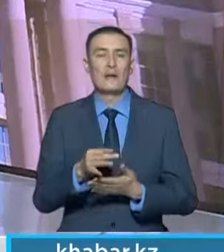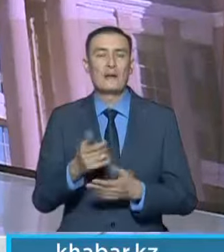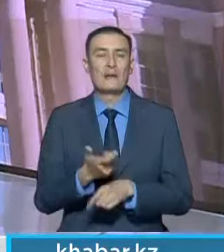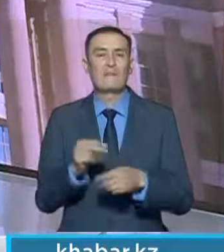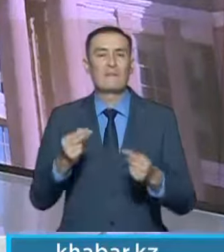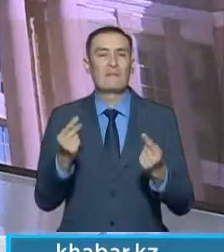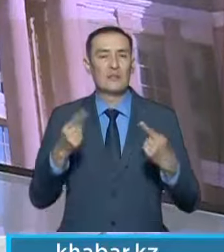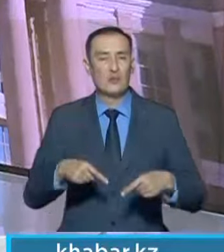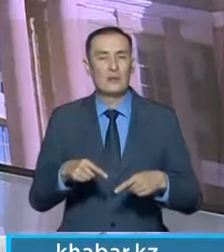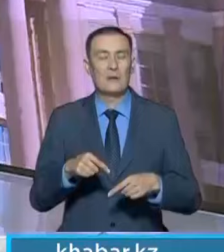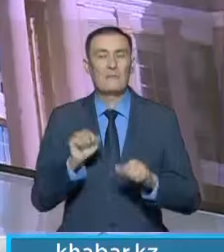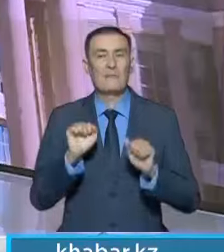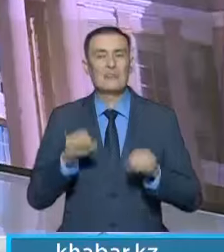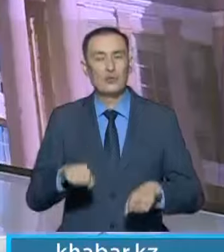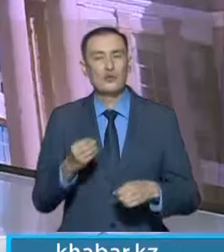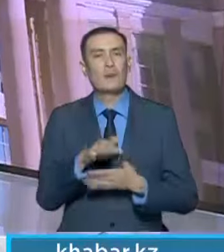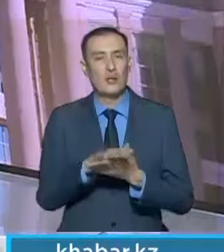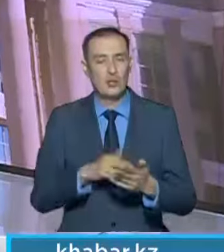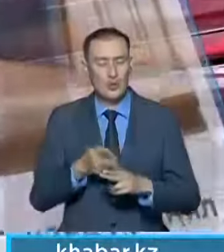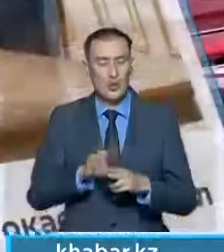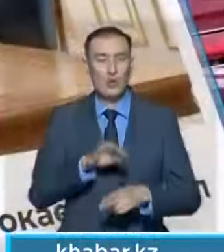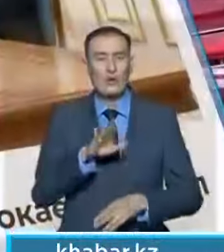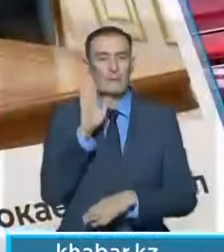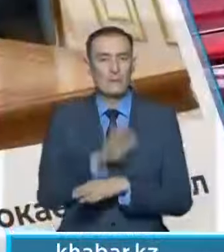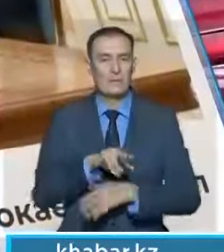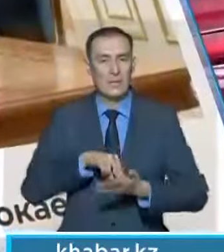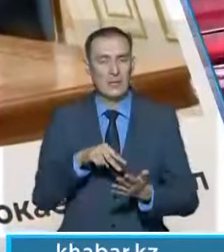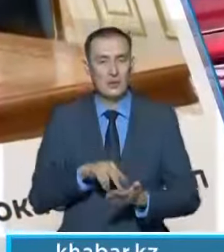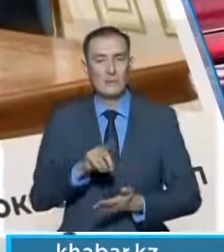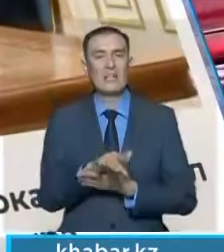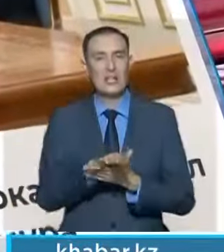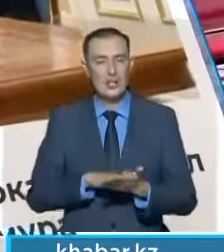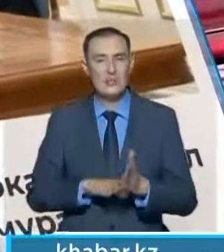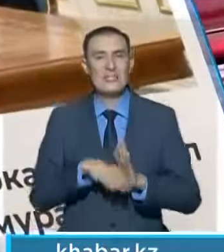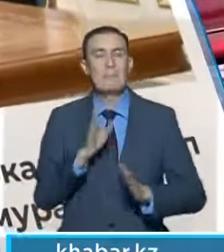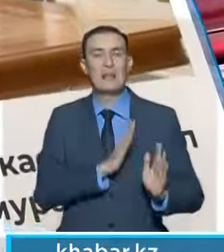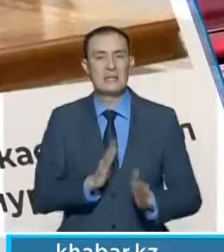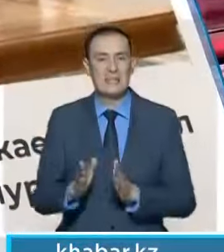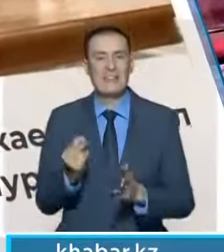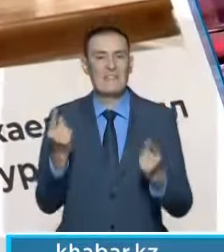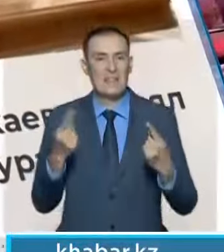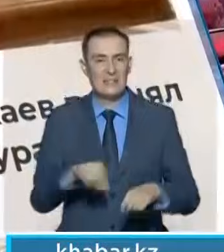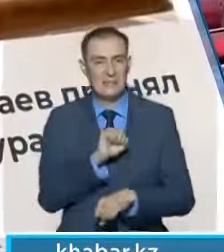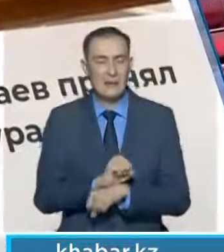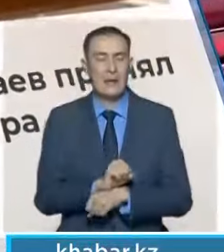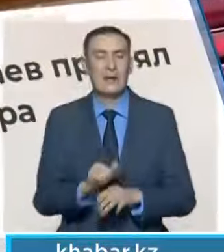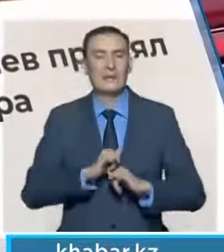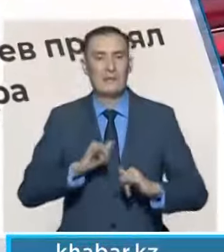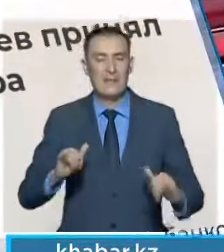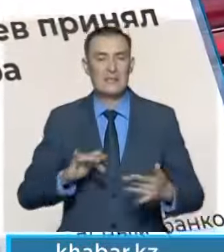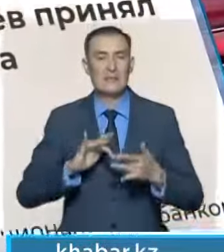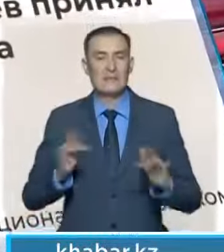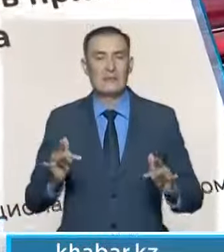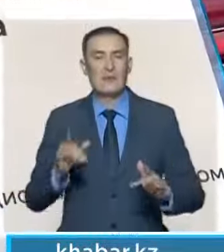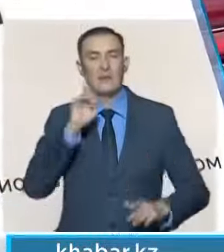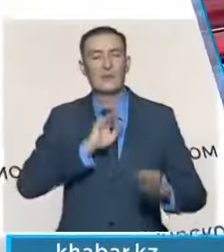факторы сохраняются. На этом фоне Касым-Жомарт Токаев поставил перед ним задачи по дальнейшей стабилизации инфляции и построению цифровой